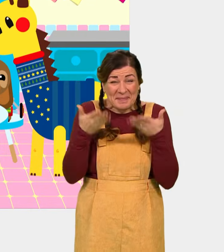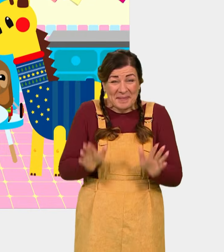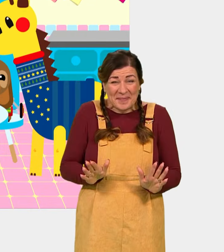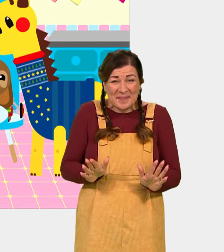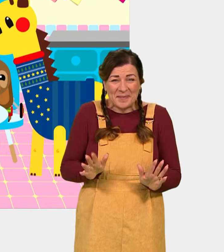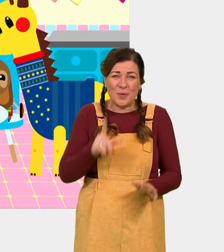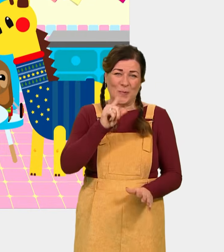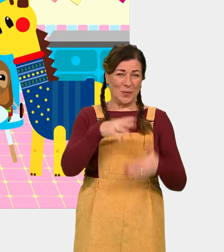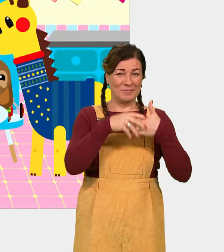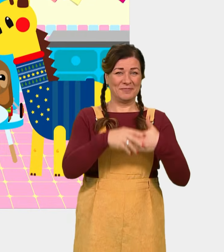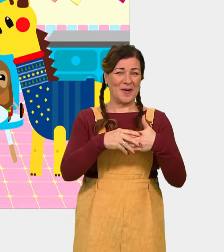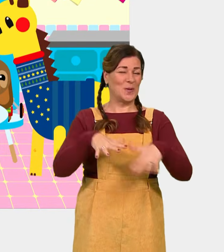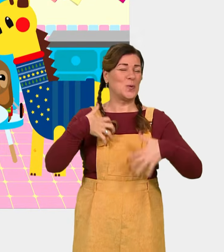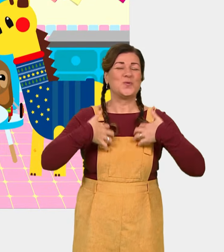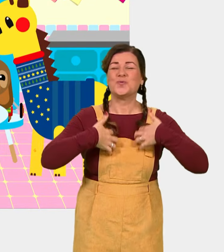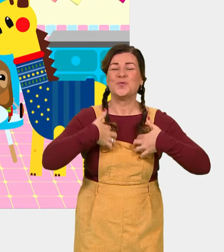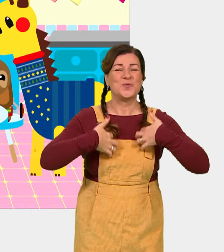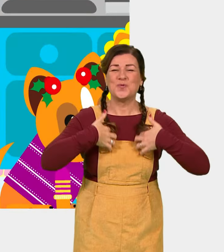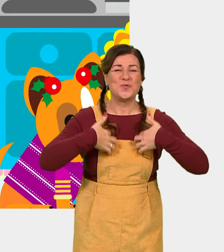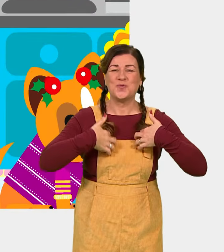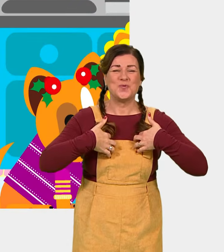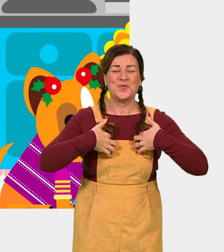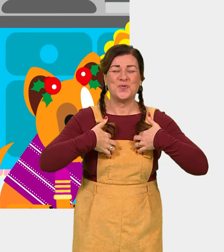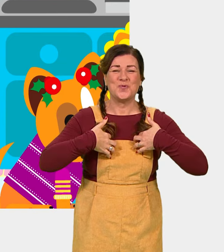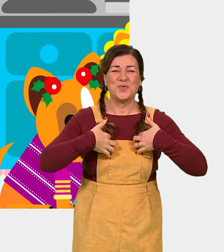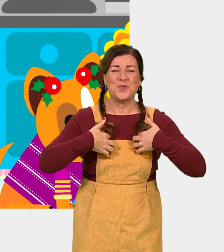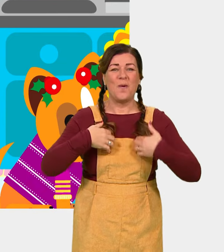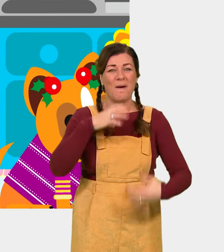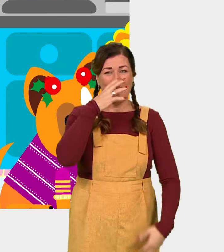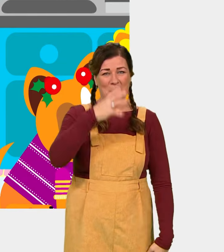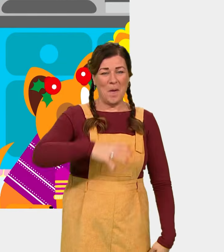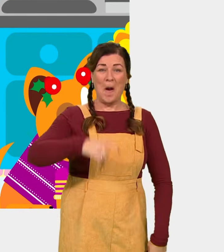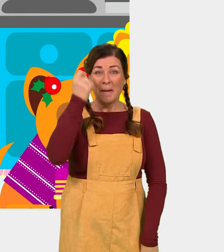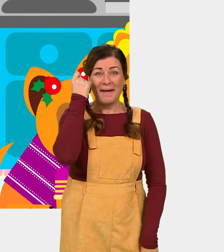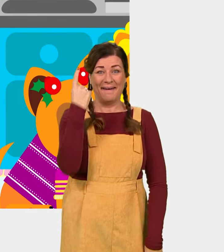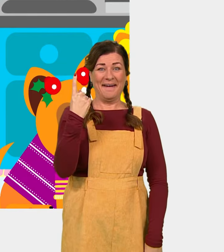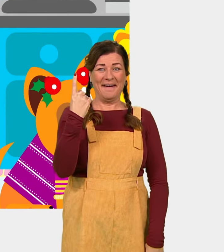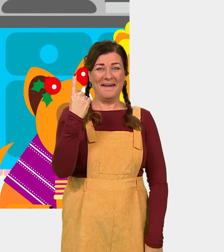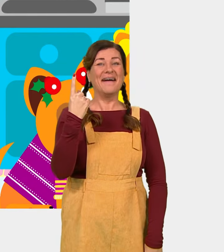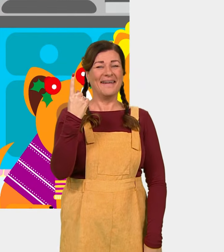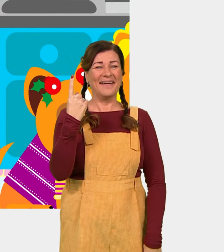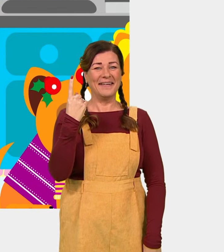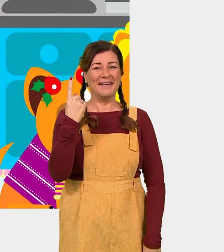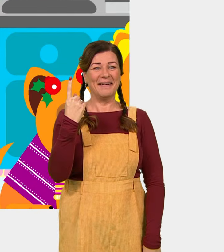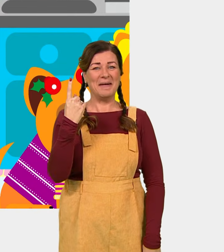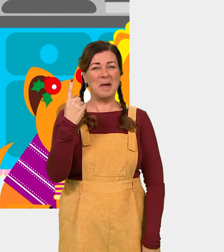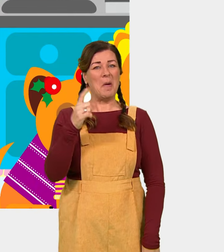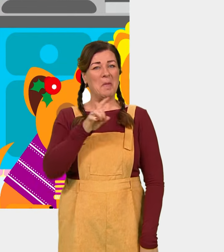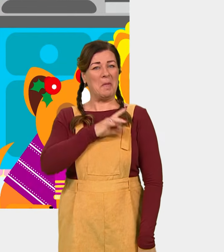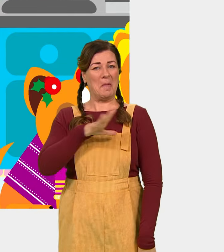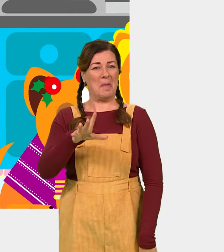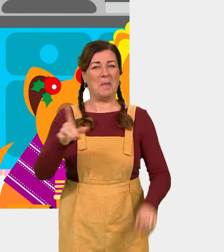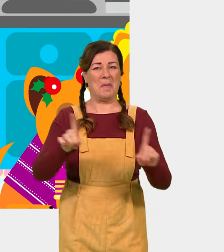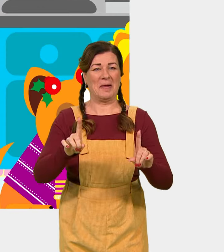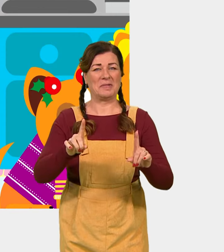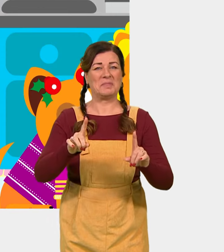roedd cyw a'i ffrindiau yn methu aros. Mae gen i syniad da, meddai Plwmp. Beth am wneud